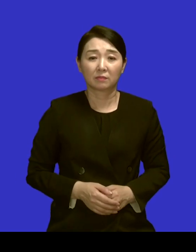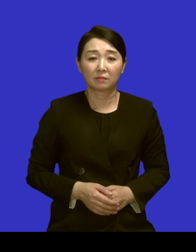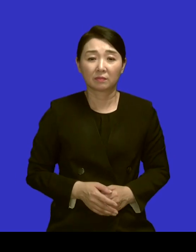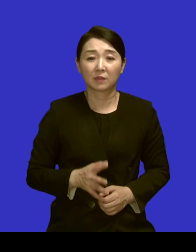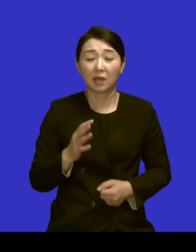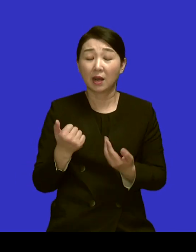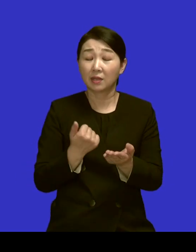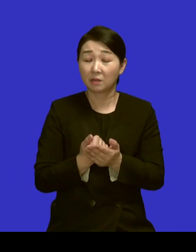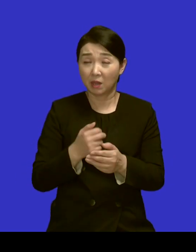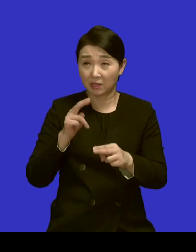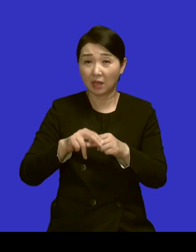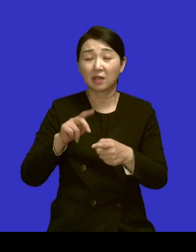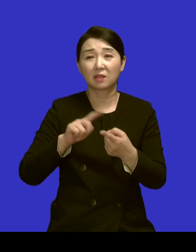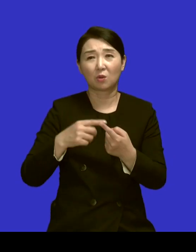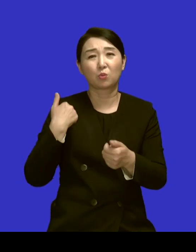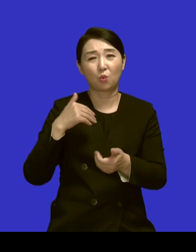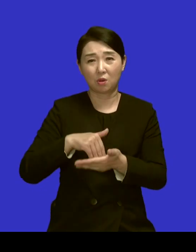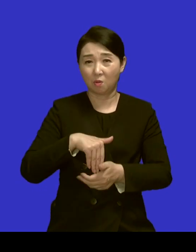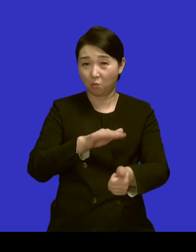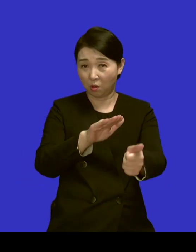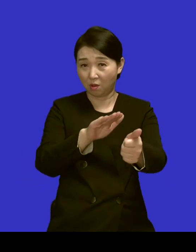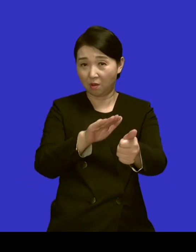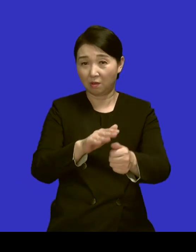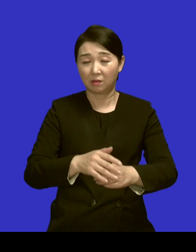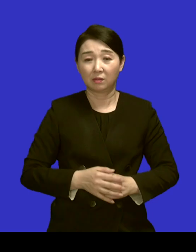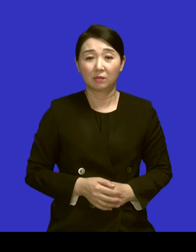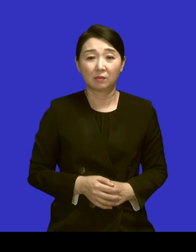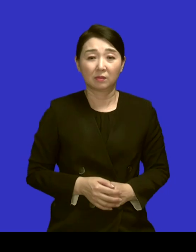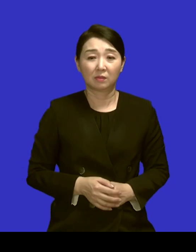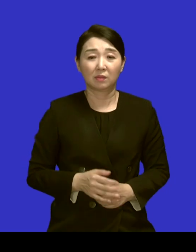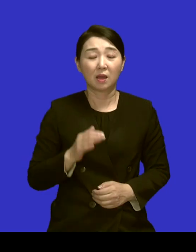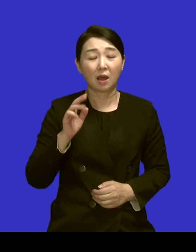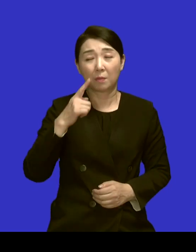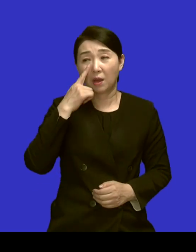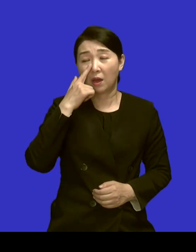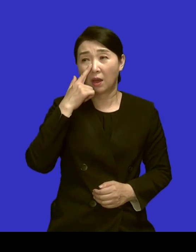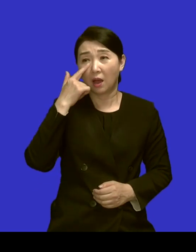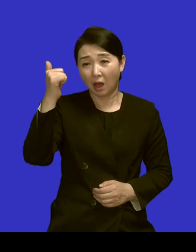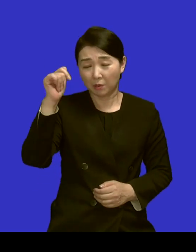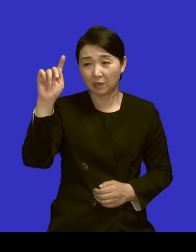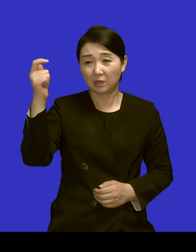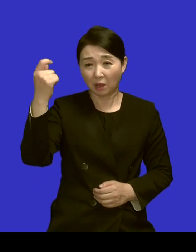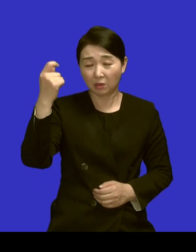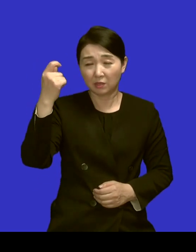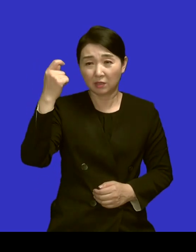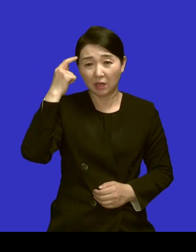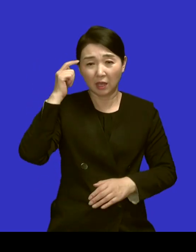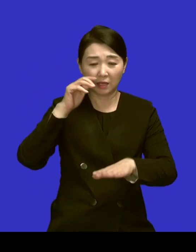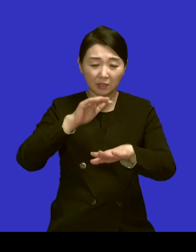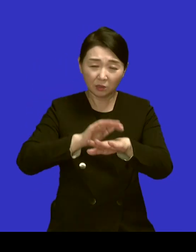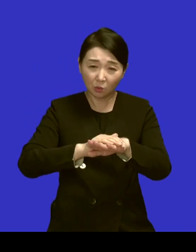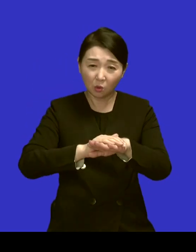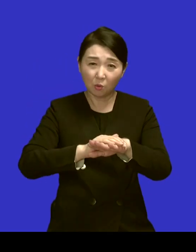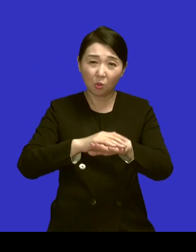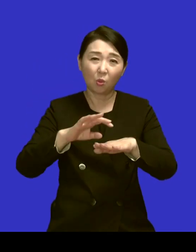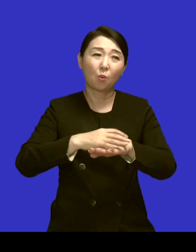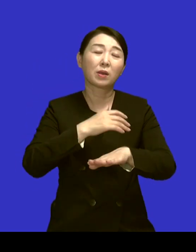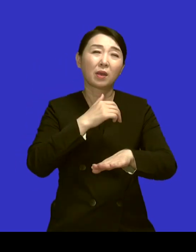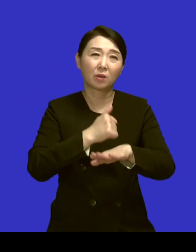하나님의 자리로 돌려보내요. 저는 그게 아마 아버지 다윗이 아들 솔로몬에게 보여줬던 등이